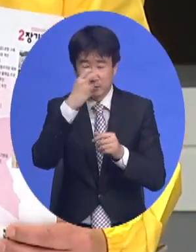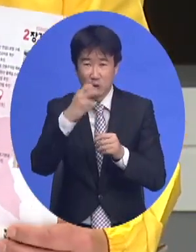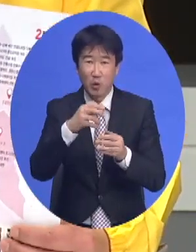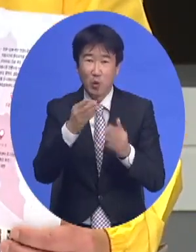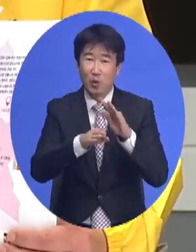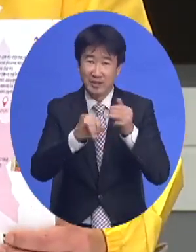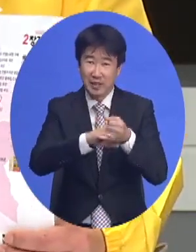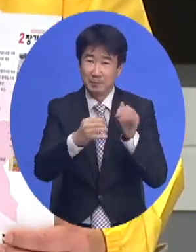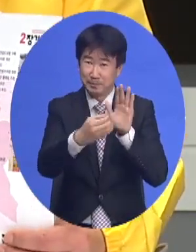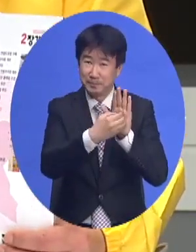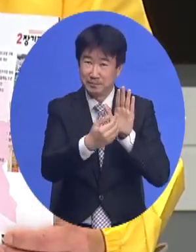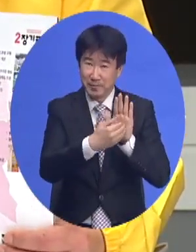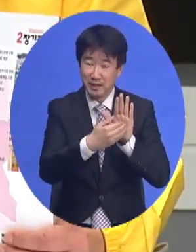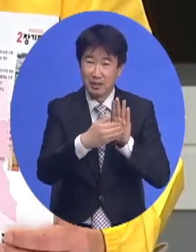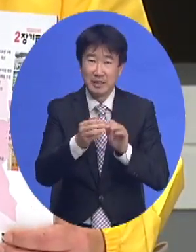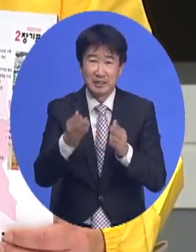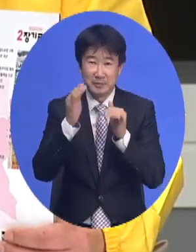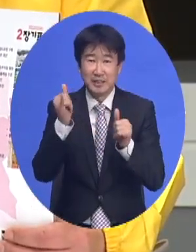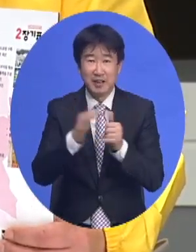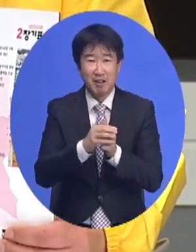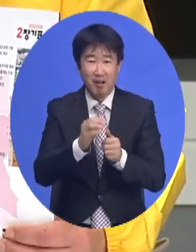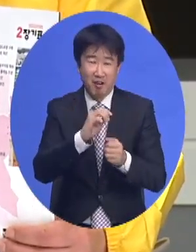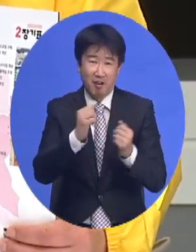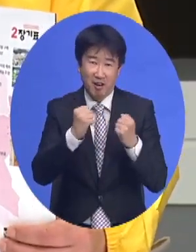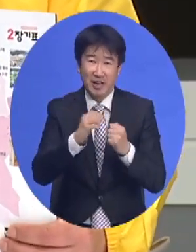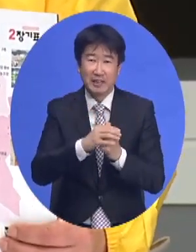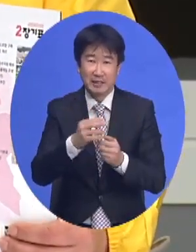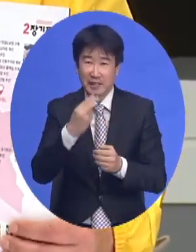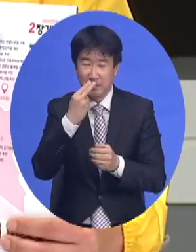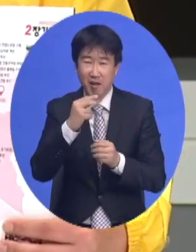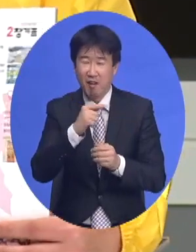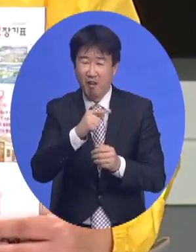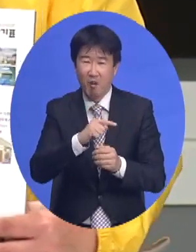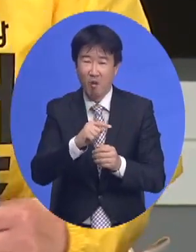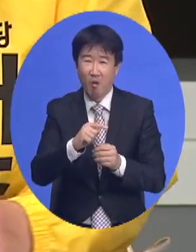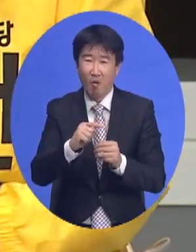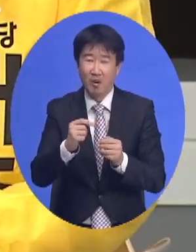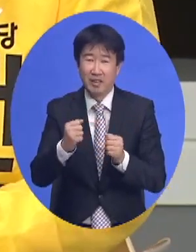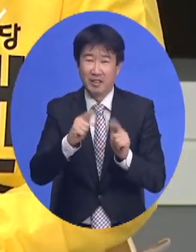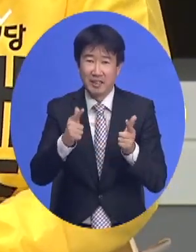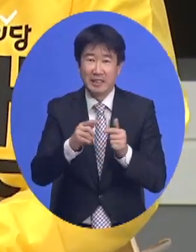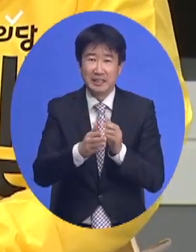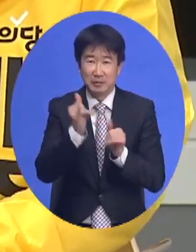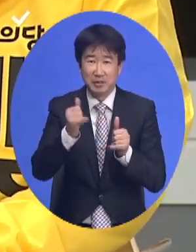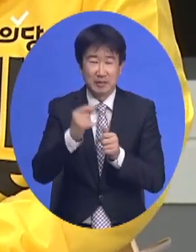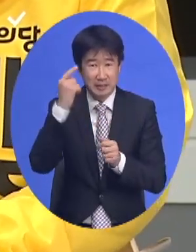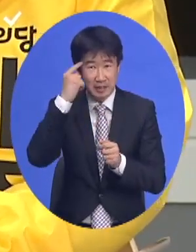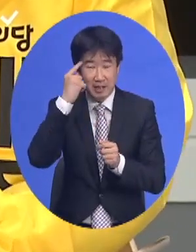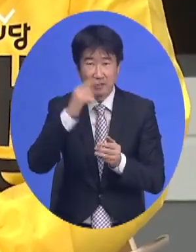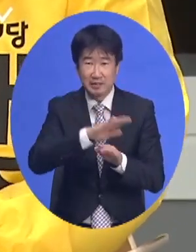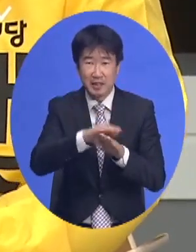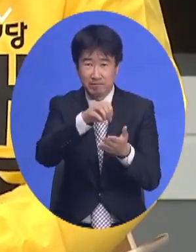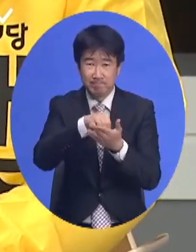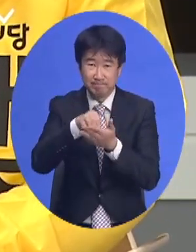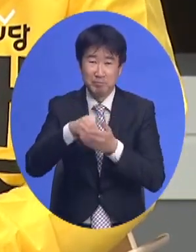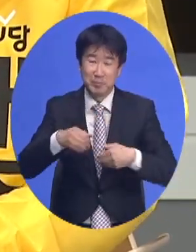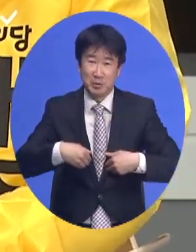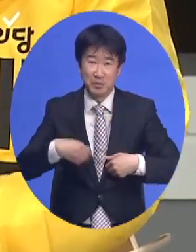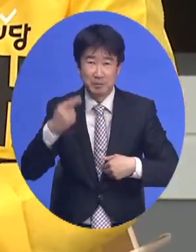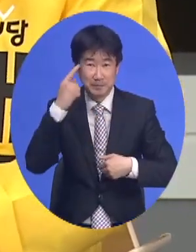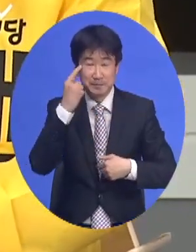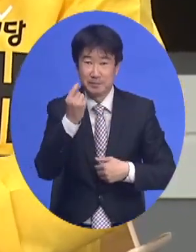공약하셨는데요. 주민의 건강과 생명에 큰 영향을 주는 소각장은 주민의 의견을 제대로 반영돼야 된다 한다고